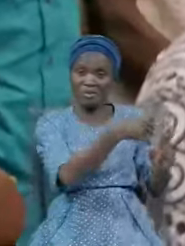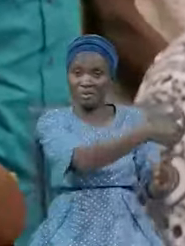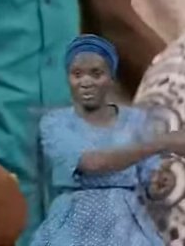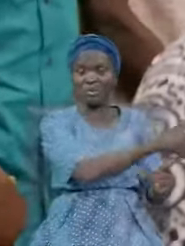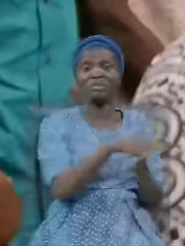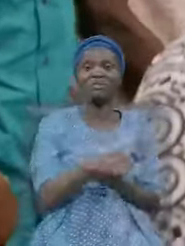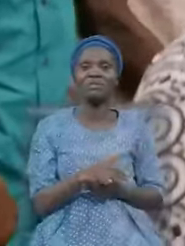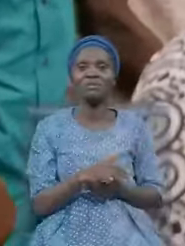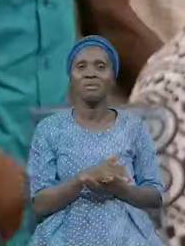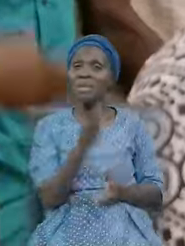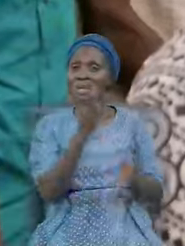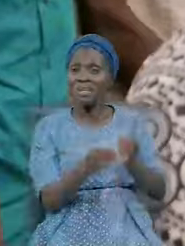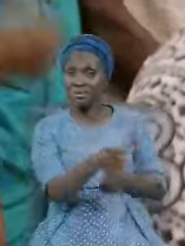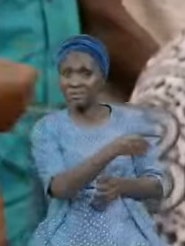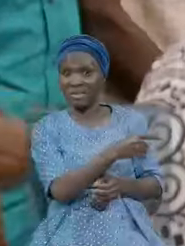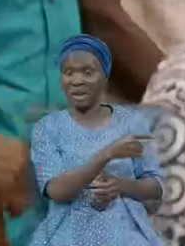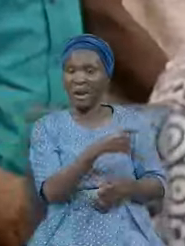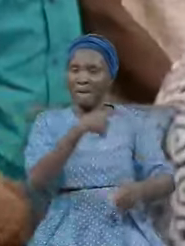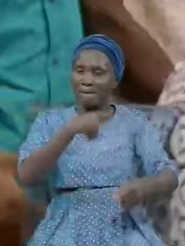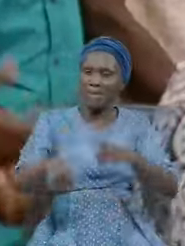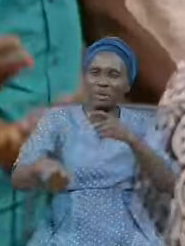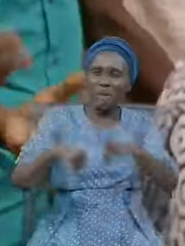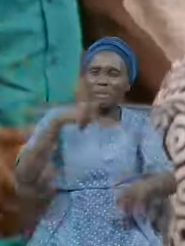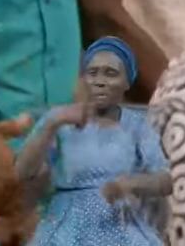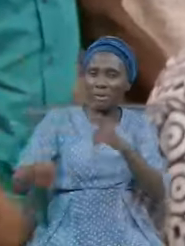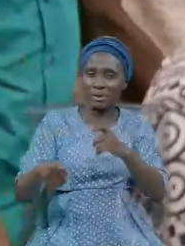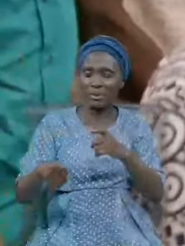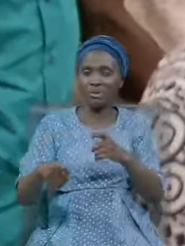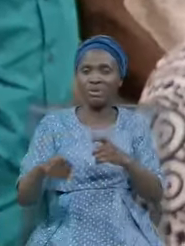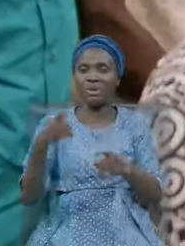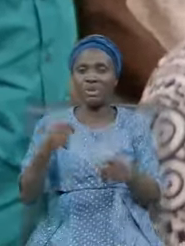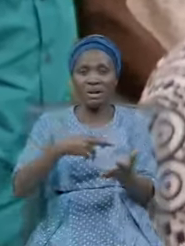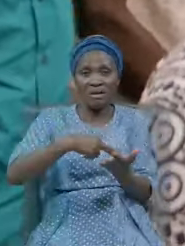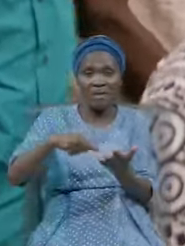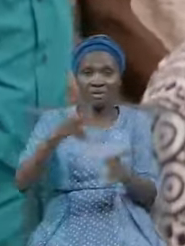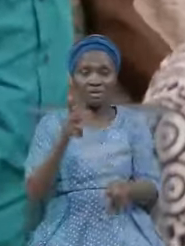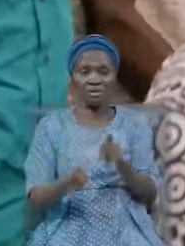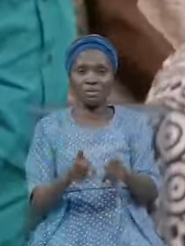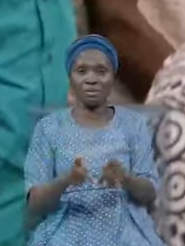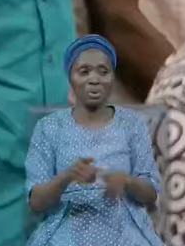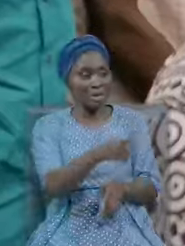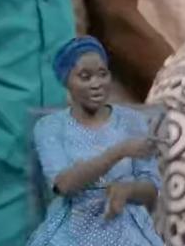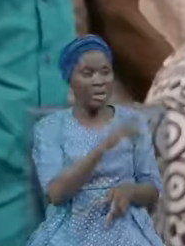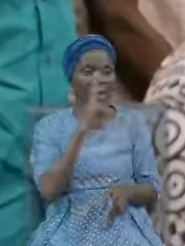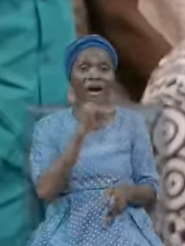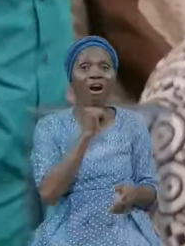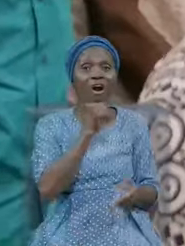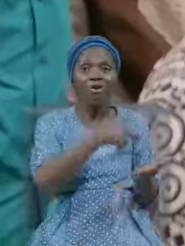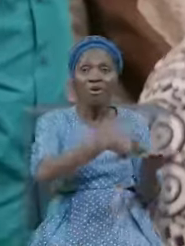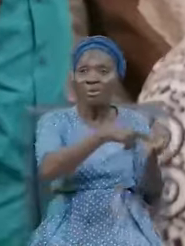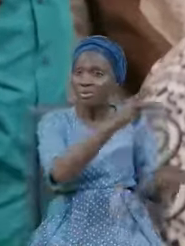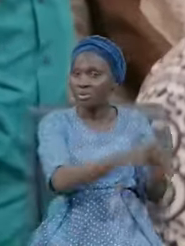position qu' qu'il détiennent s'il persécute le juste donc sont des